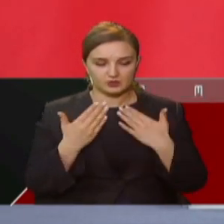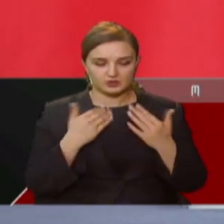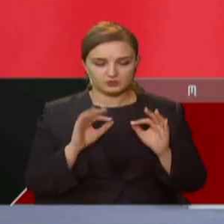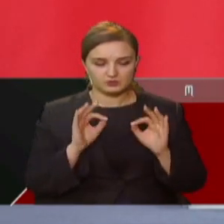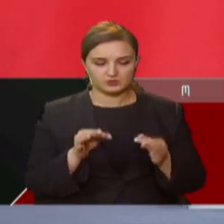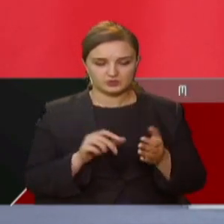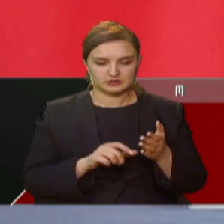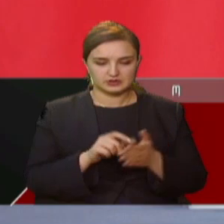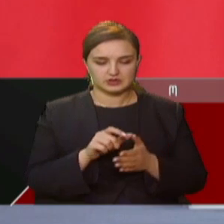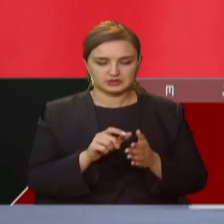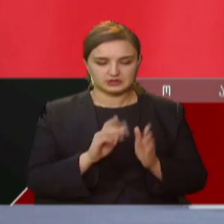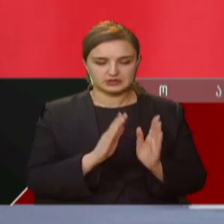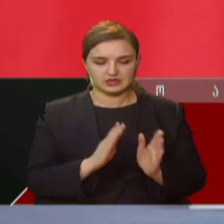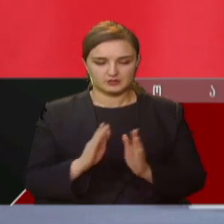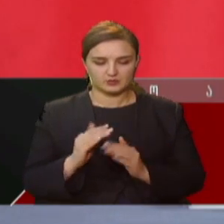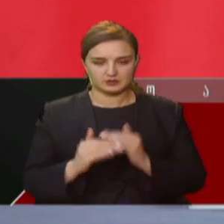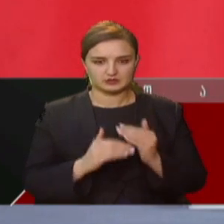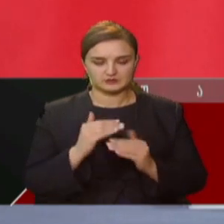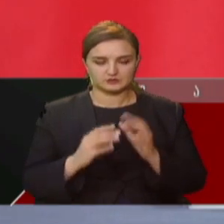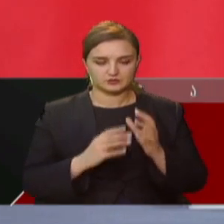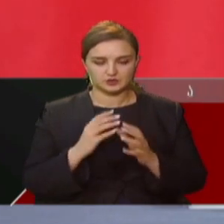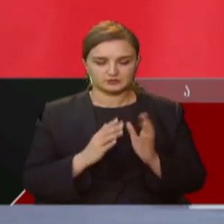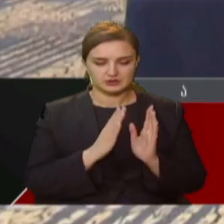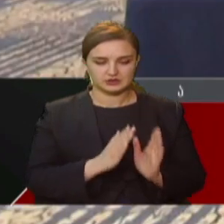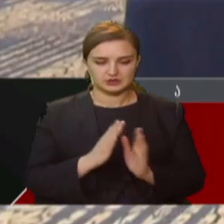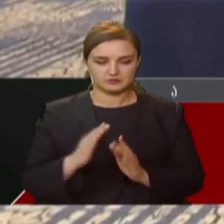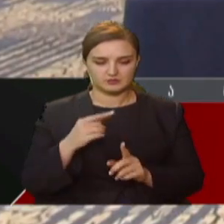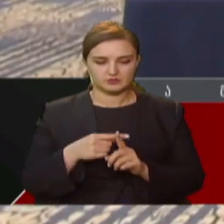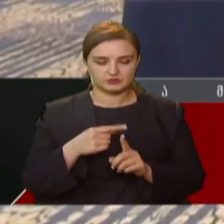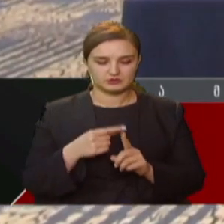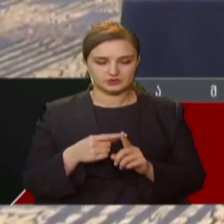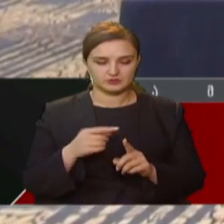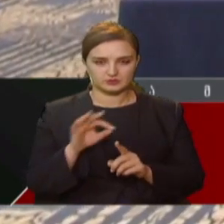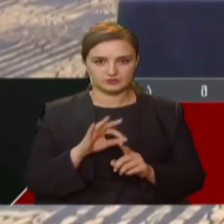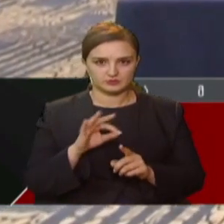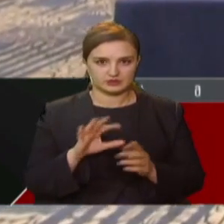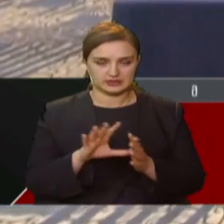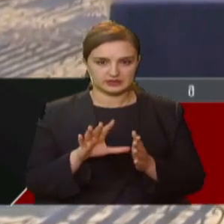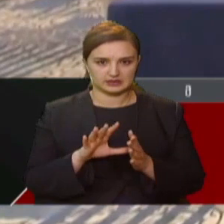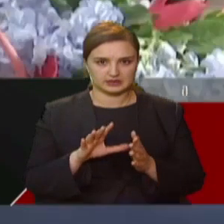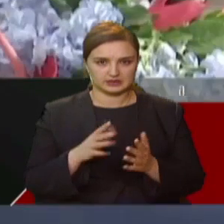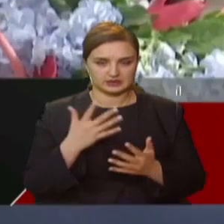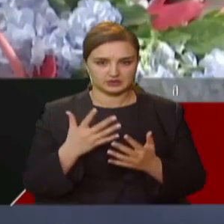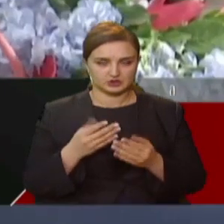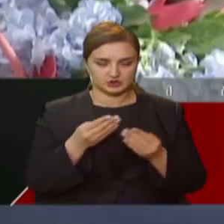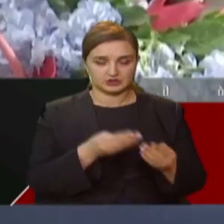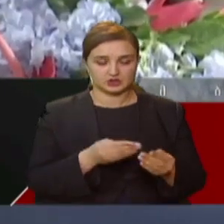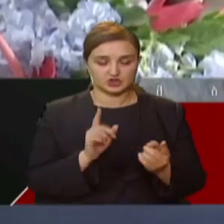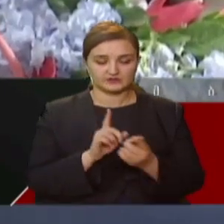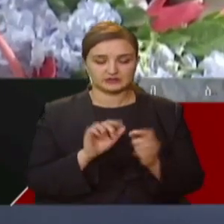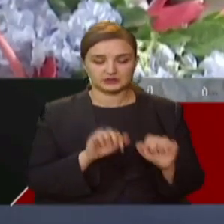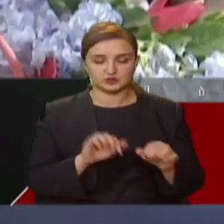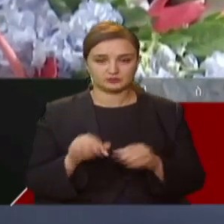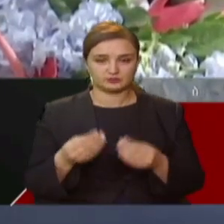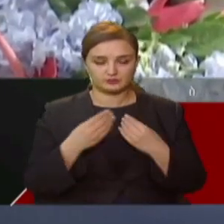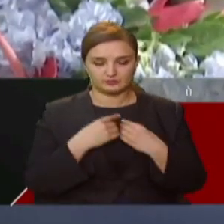Zorgzaze, stabilurat, insulisadam soplioship, stabilurobisada pozitivuri energiei șesatanat. Chuan mașe xodram, sășoaleba